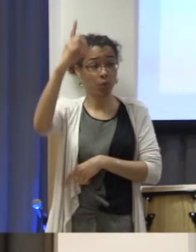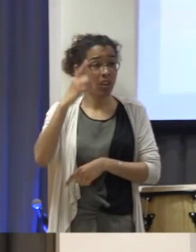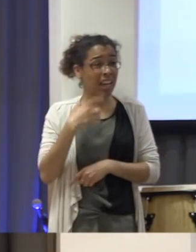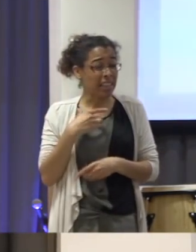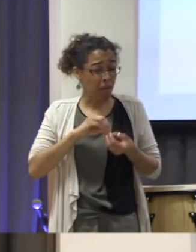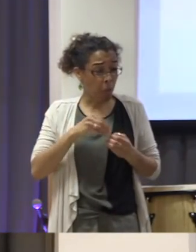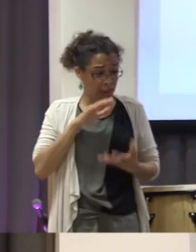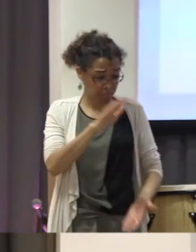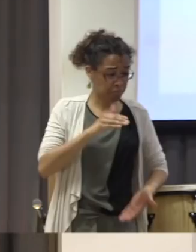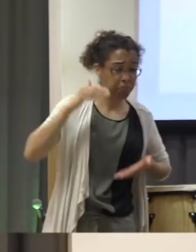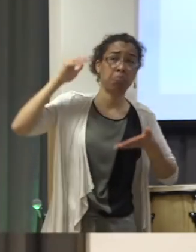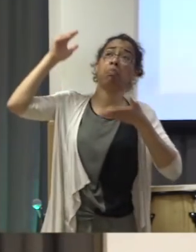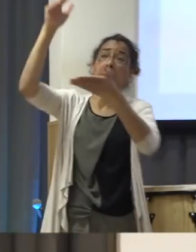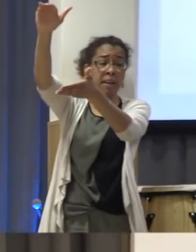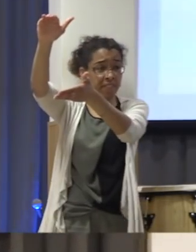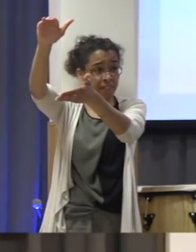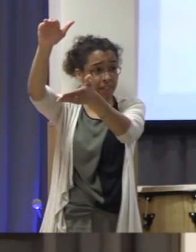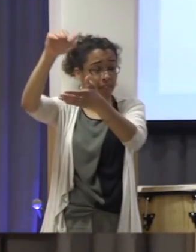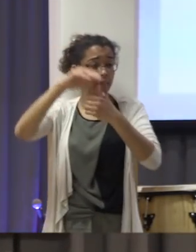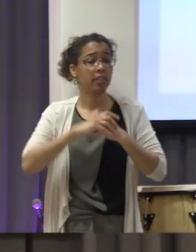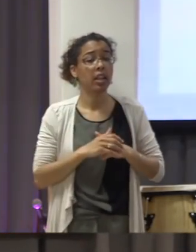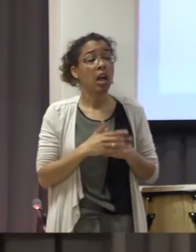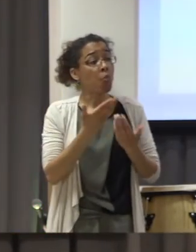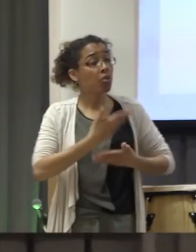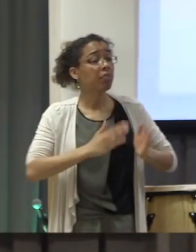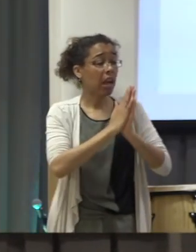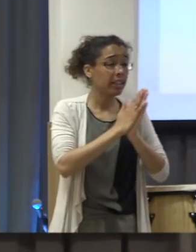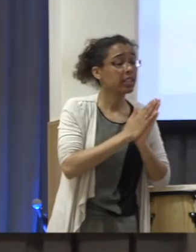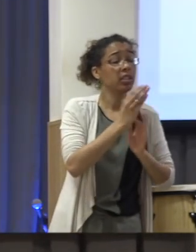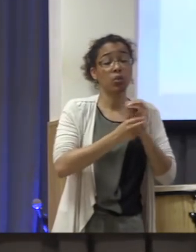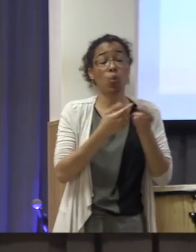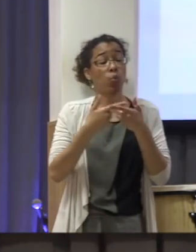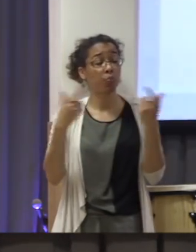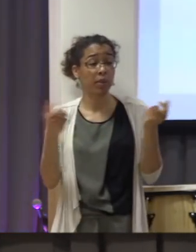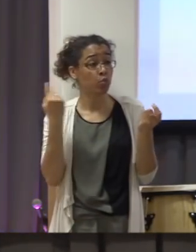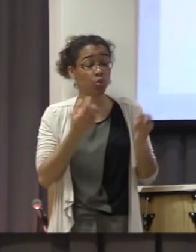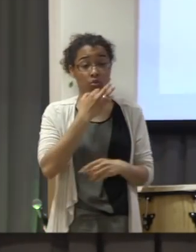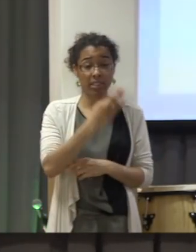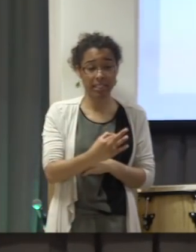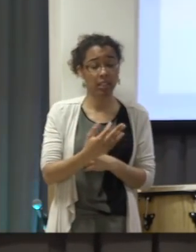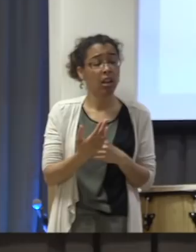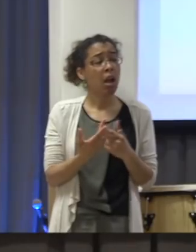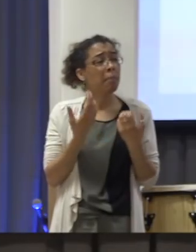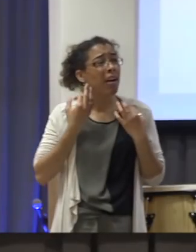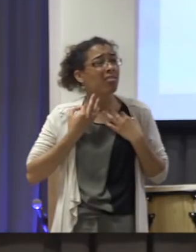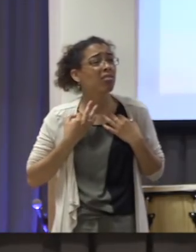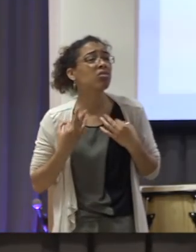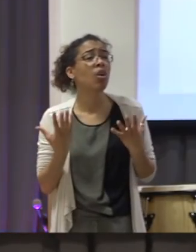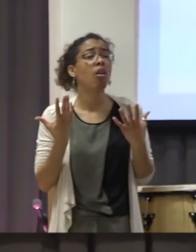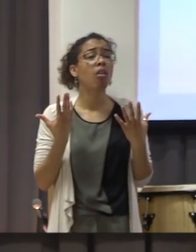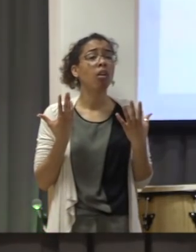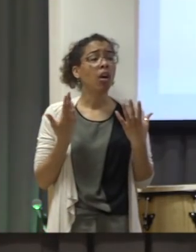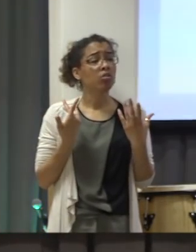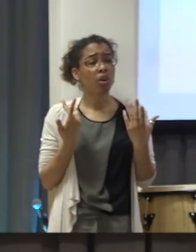ton problème. Décharge. Moi, que ce soit dans l'église ou partout, j'ai tout dit aux gens, ne passez pas votre temps parce que vous risquez